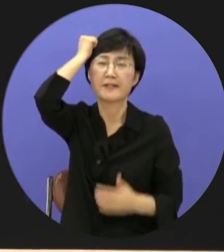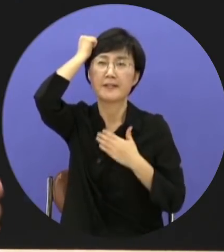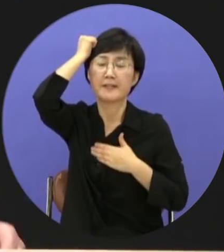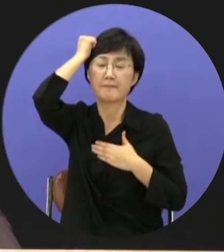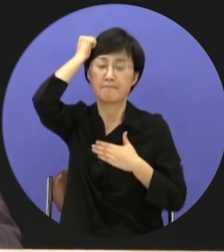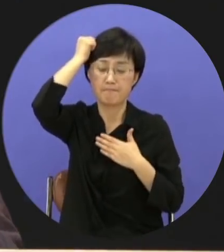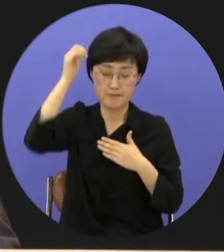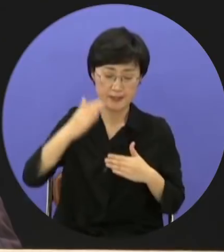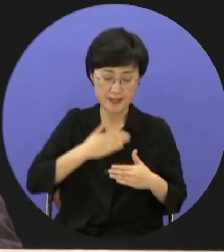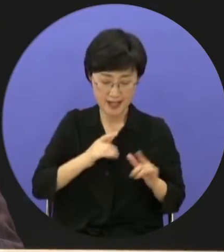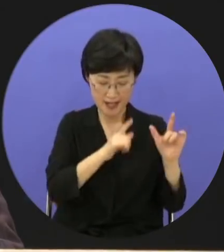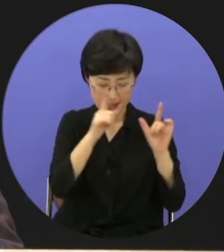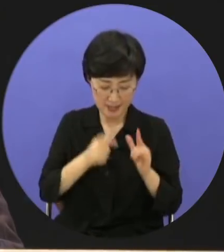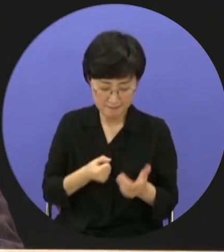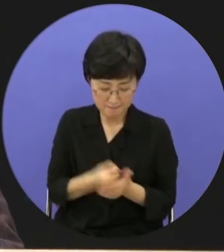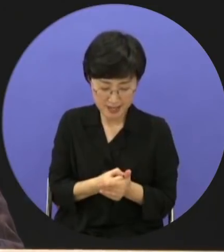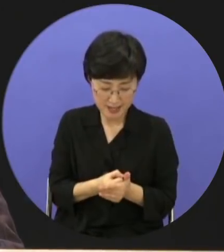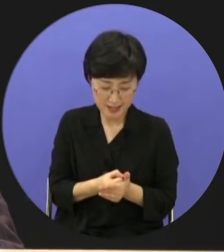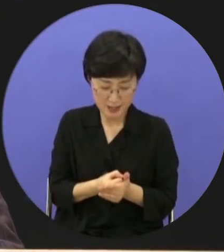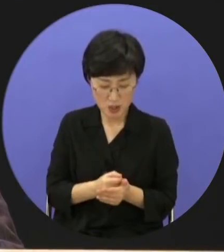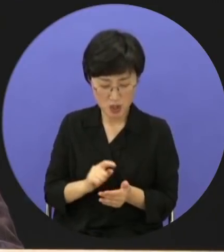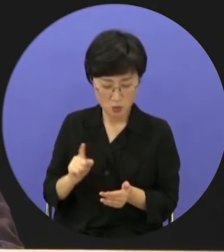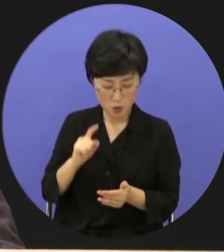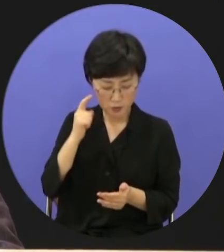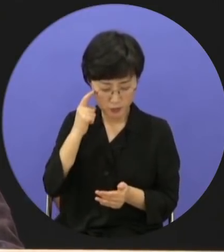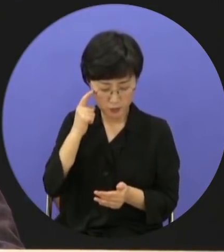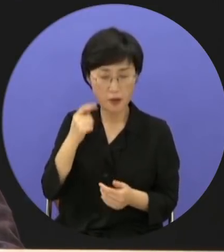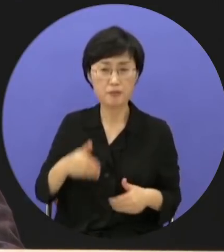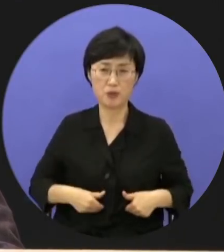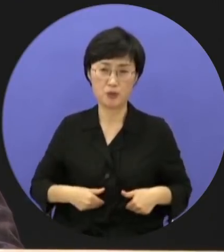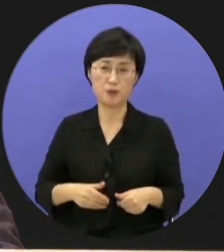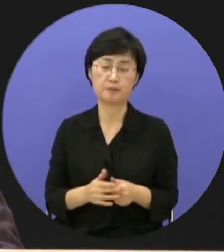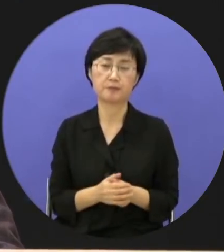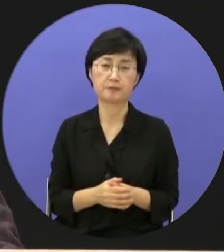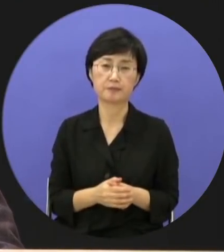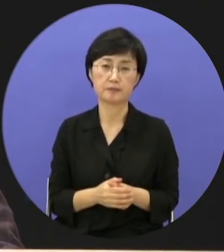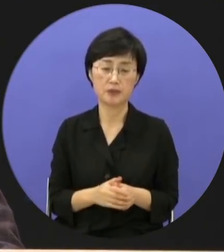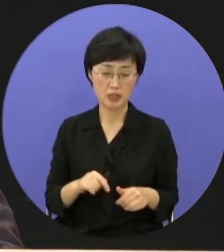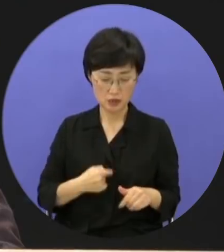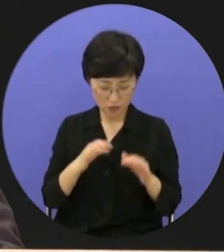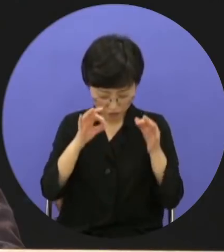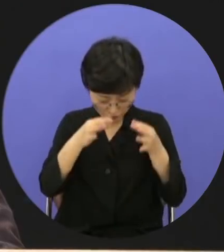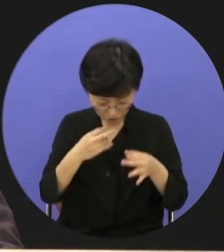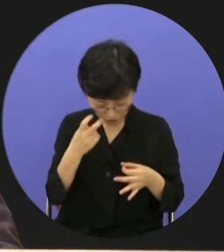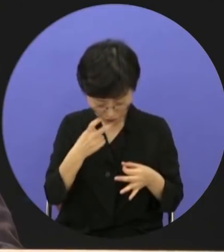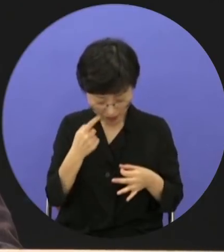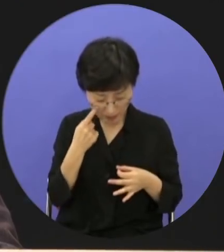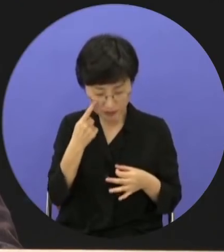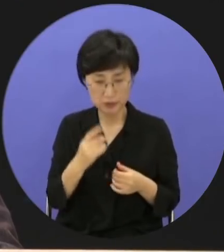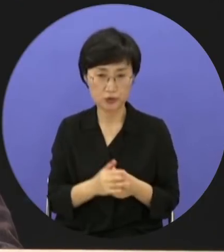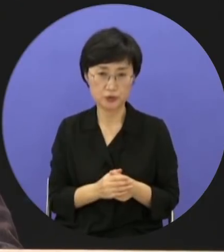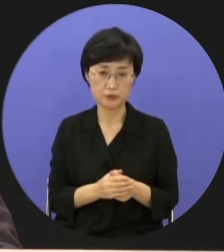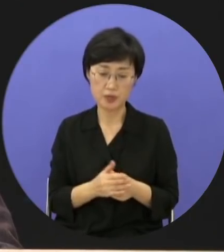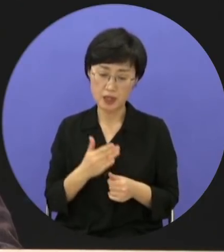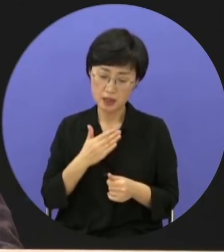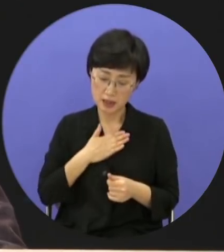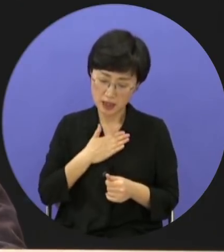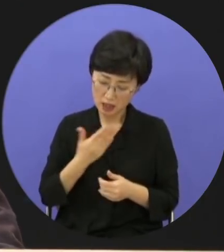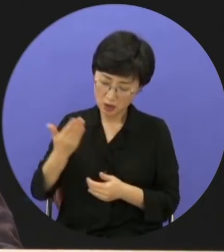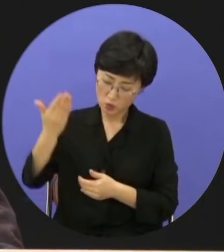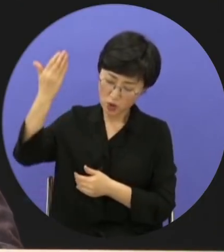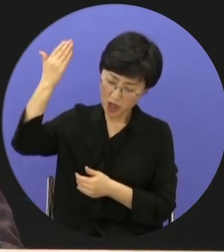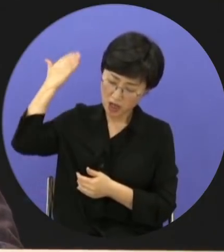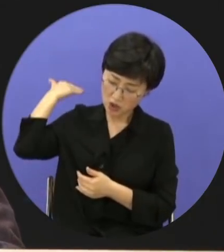as you hold on to this message, 본인이 알 거 아닙니까? What must you do? I'm sure you know best. 찾아내야 돼요. You must find it. 나의 과거는